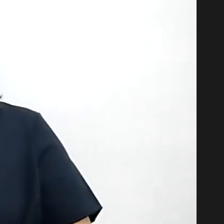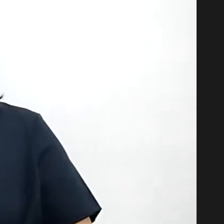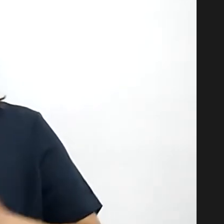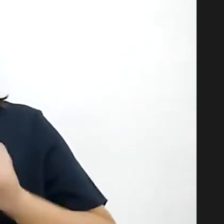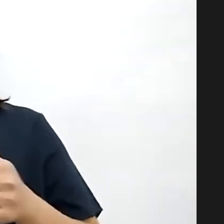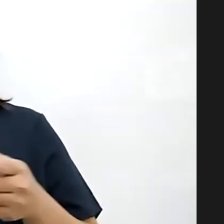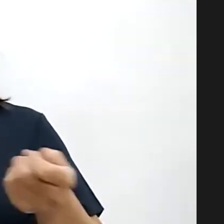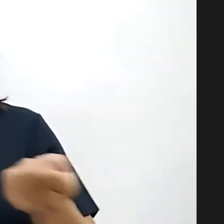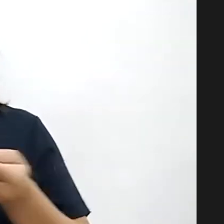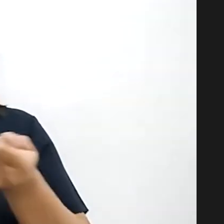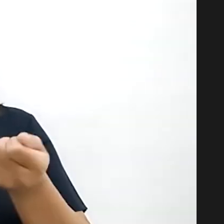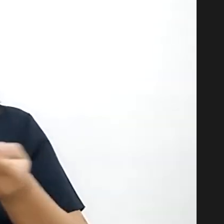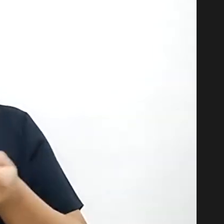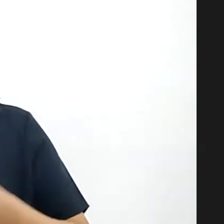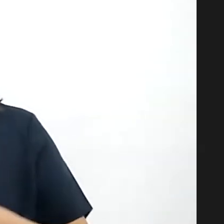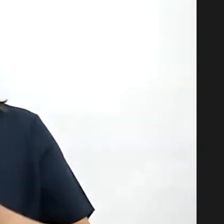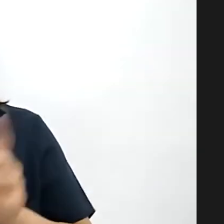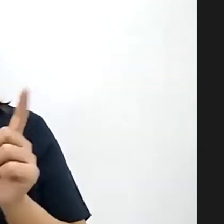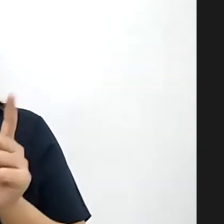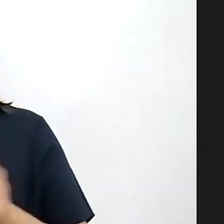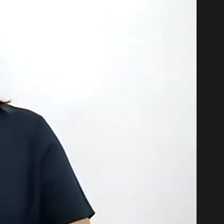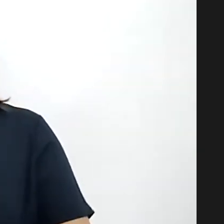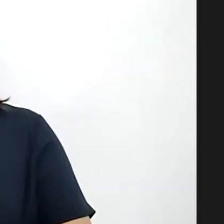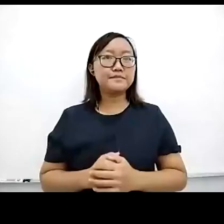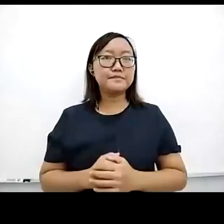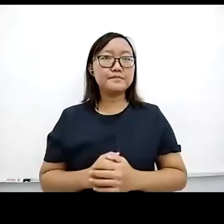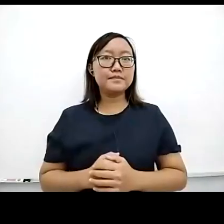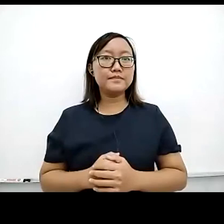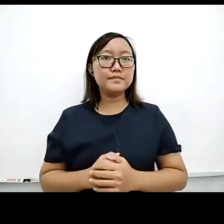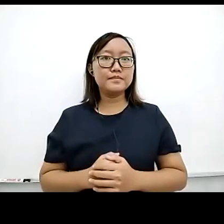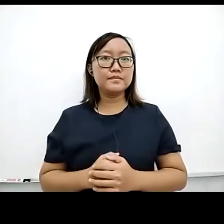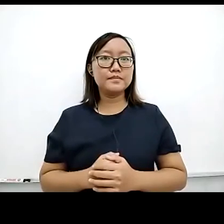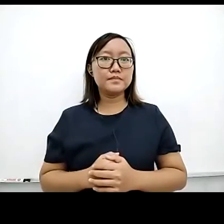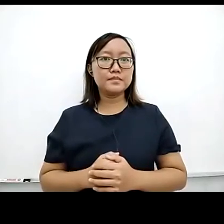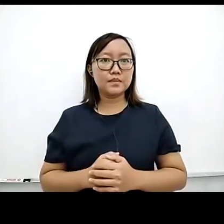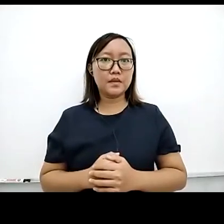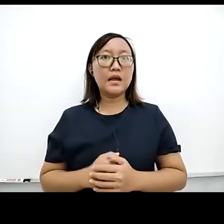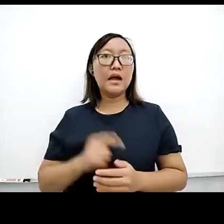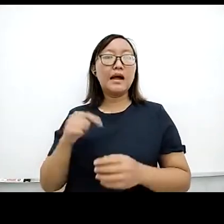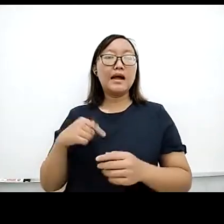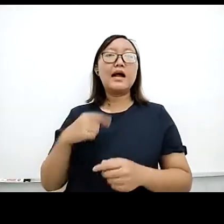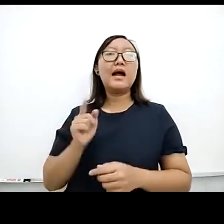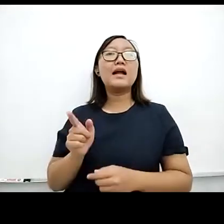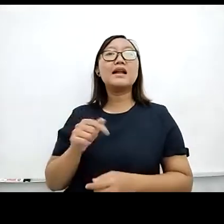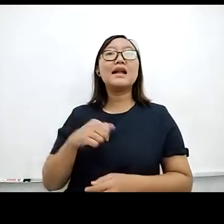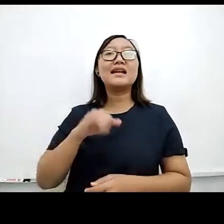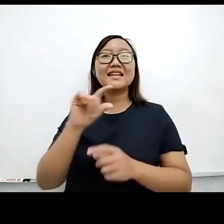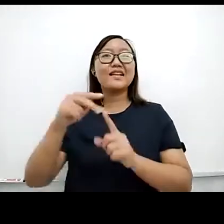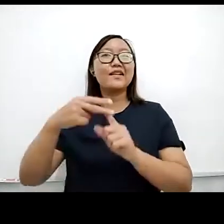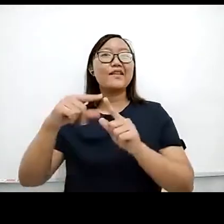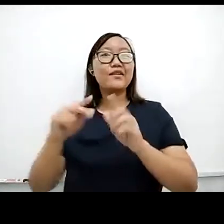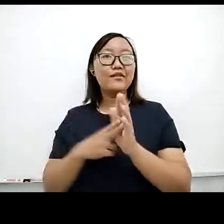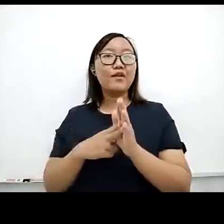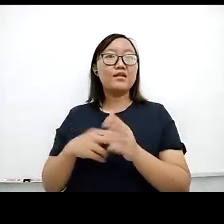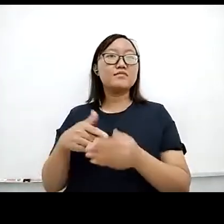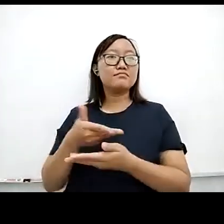jalannya webinar di hari ini namun sebelum kita beralih ke kali Irfan Amali di ruang kemudi kapal ruang angkasa ke HP kita akan